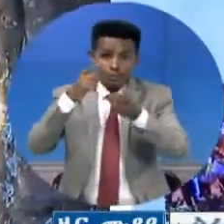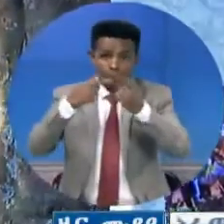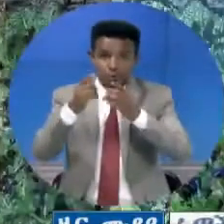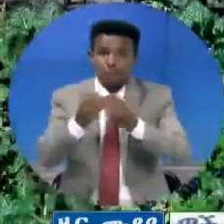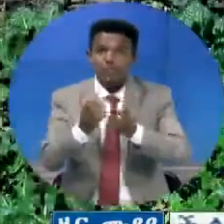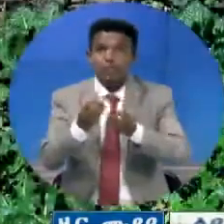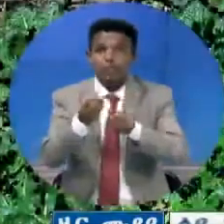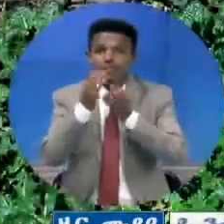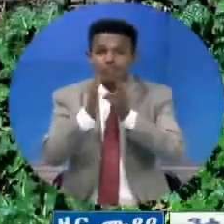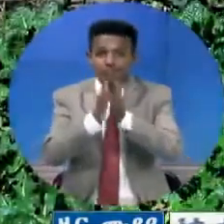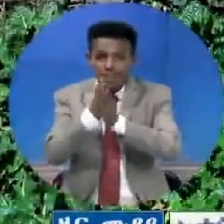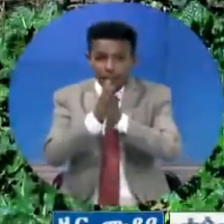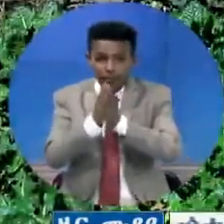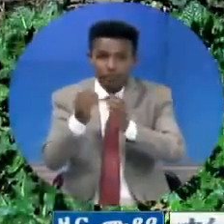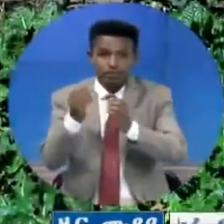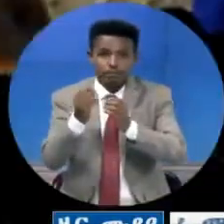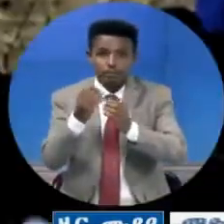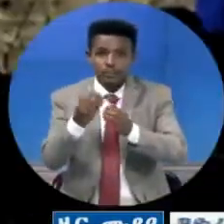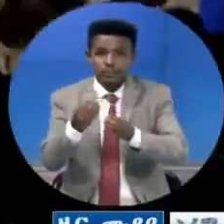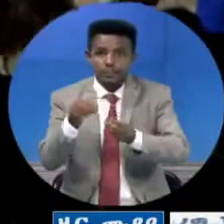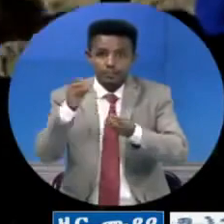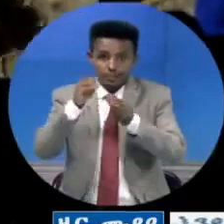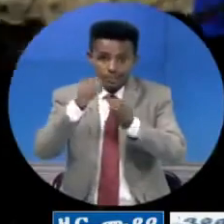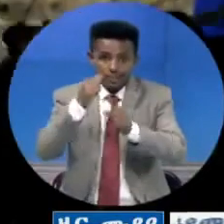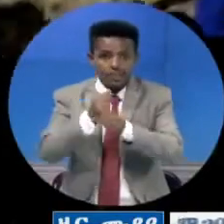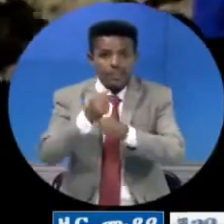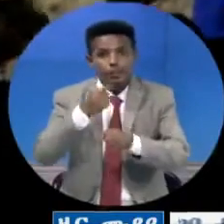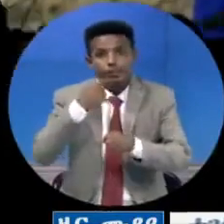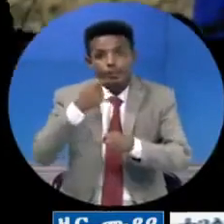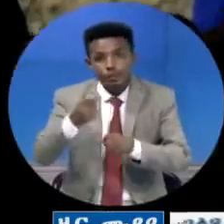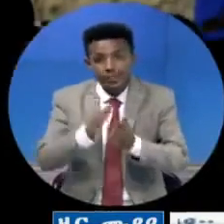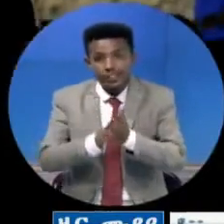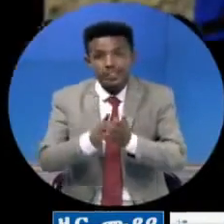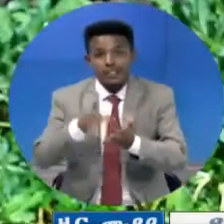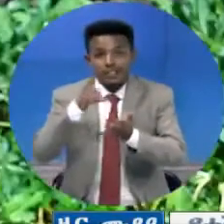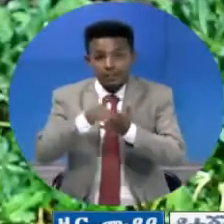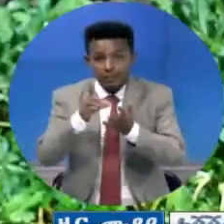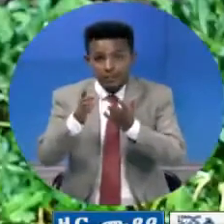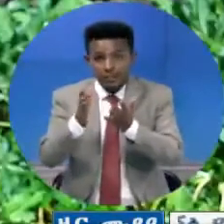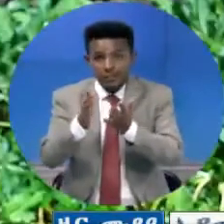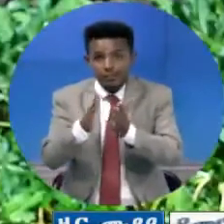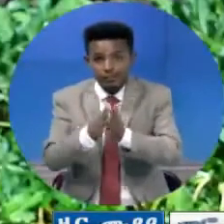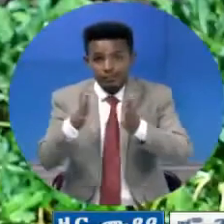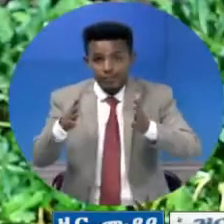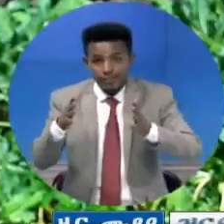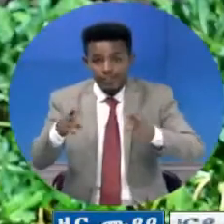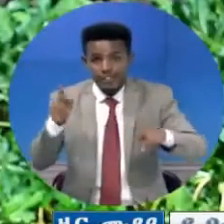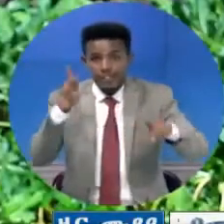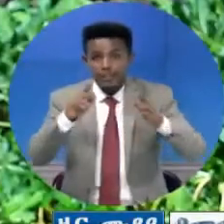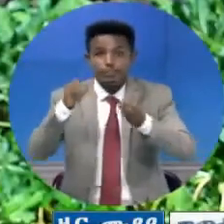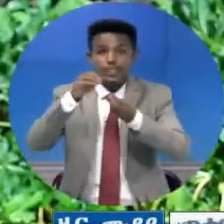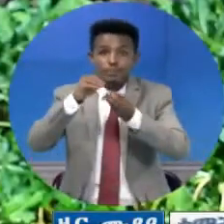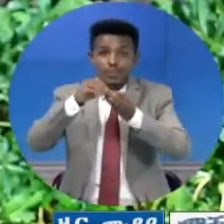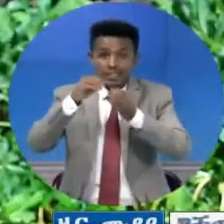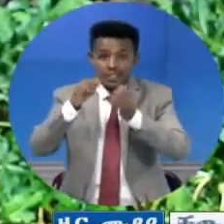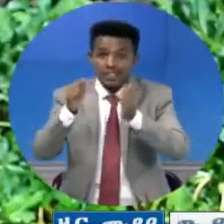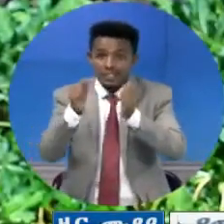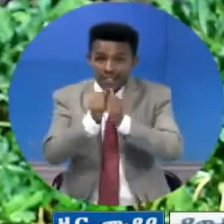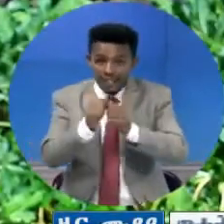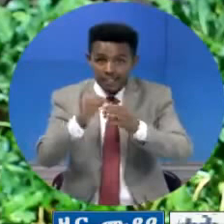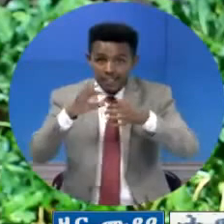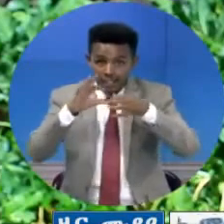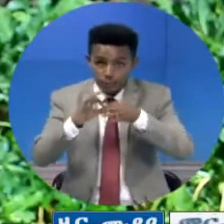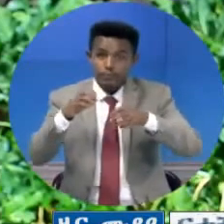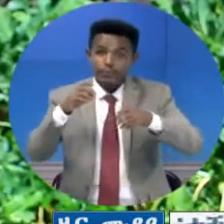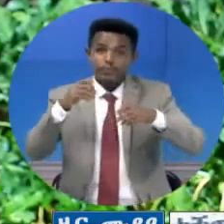ብለዋል። ከሀገሪቱም ሆነ አጠቃላይ ካለው ከከተማ መስፋፋትና ከህዝብ መጨመር ጋር ተያይዞ በተለይ እንስሳት